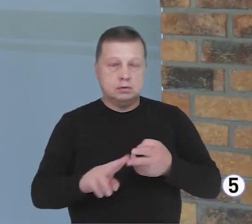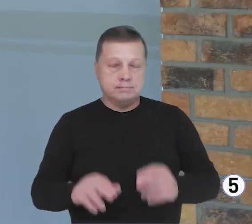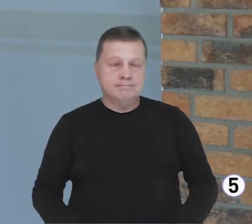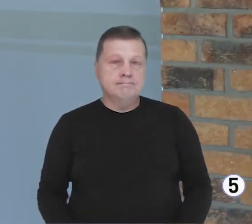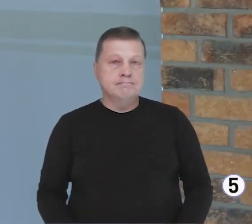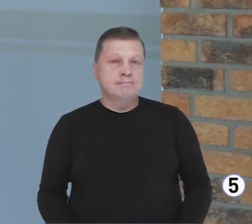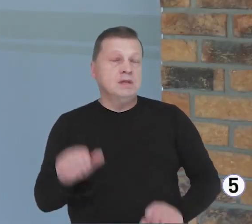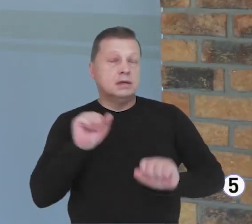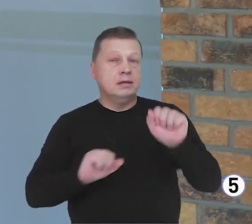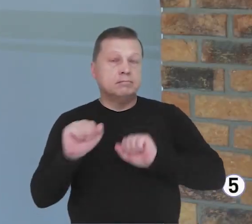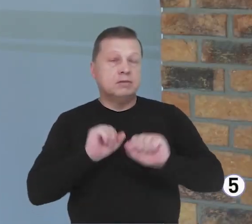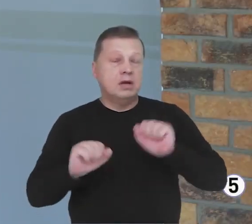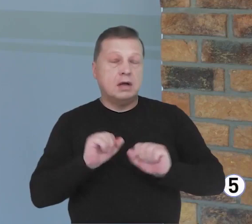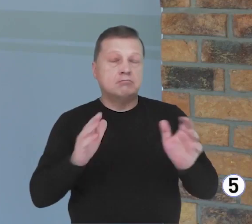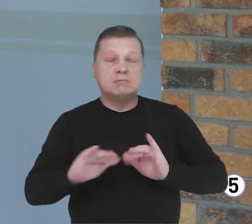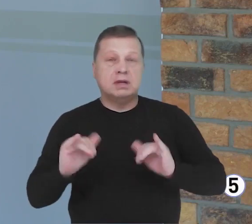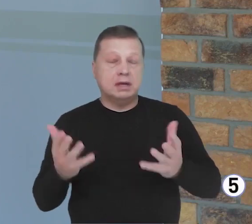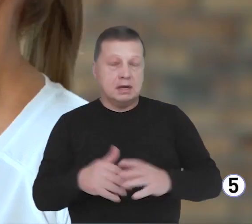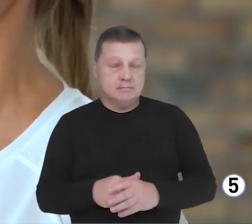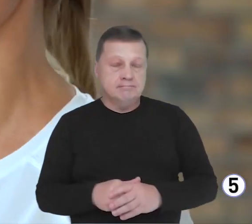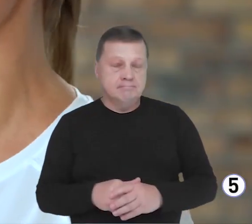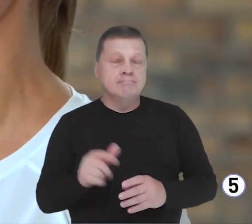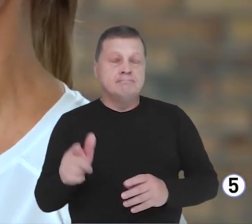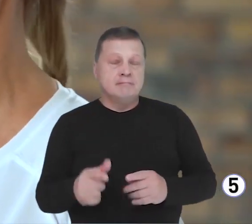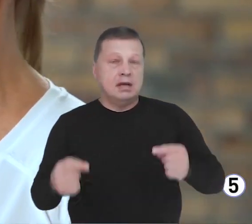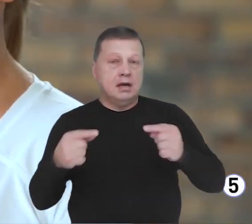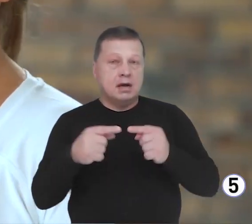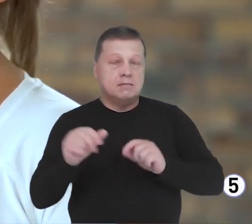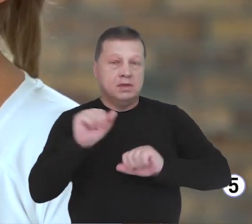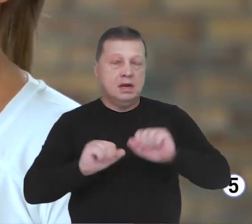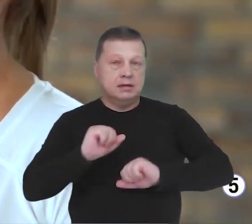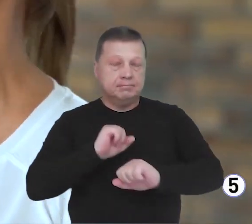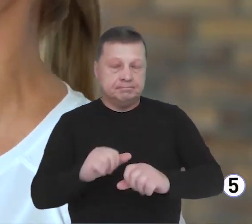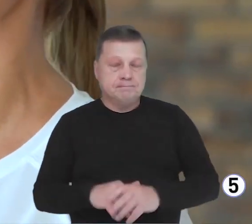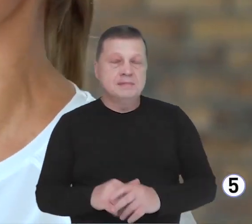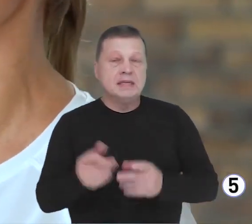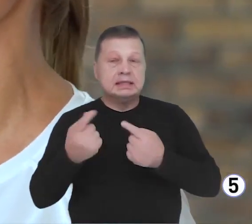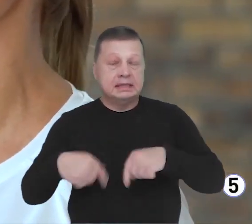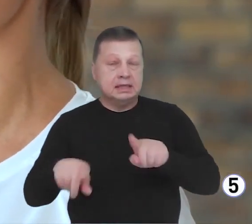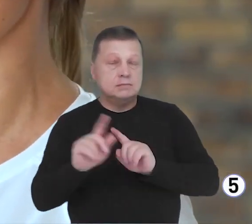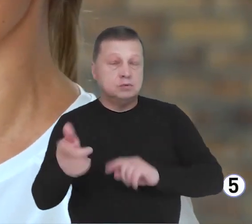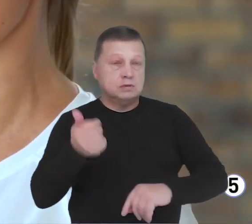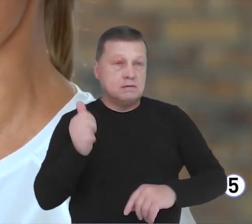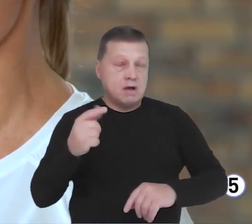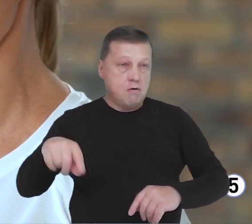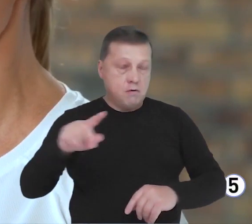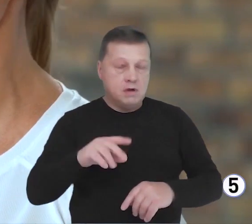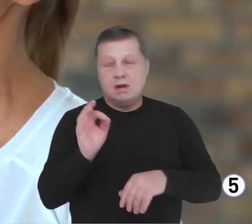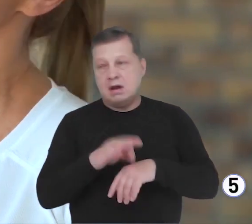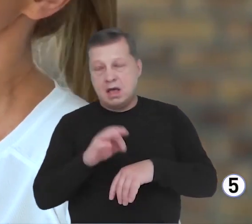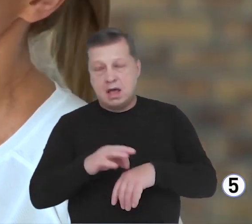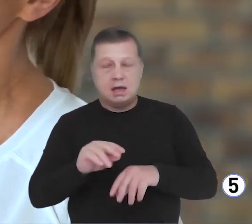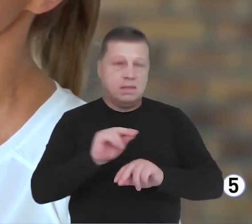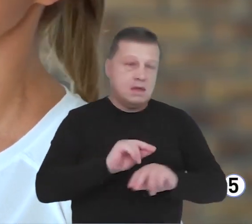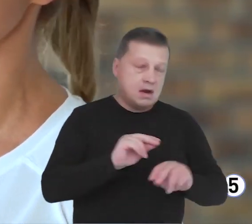cukrzyca, jaki trening dla Was przygotowaliśmy, adaptacyjny trening oporowy. Interdyscyplinarny zespół